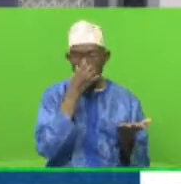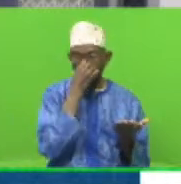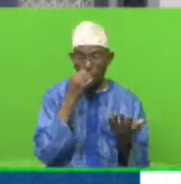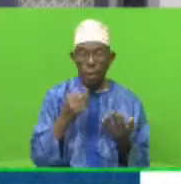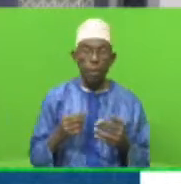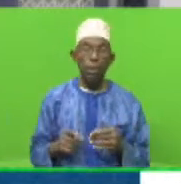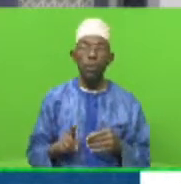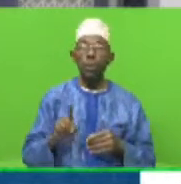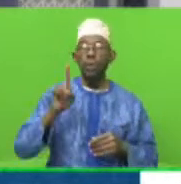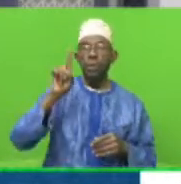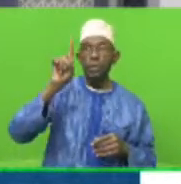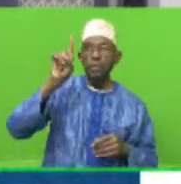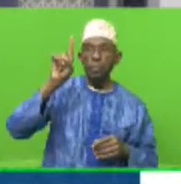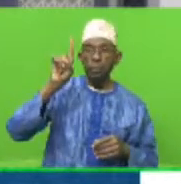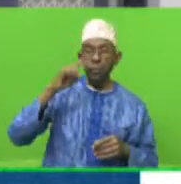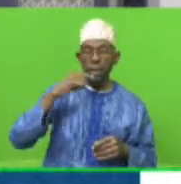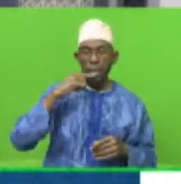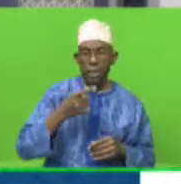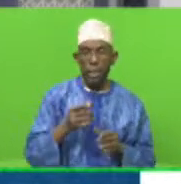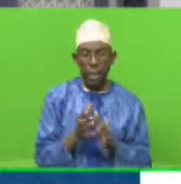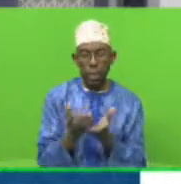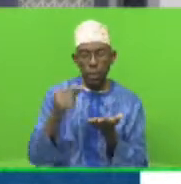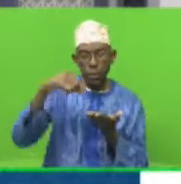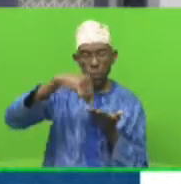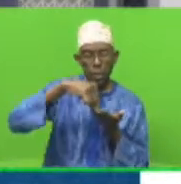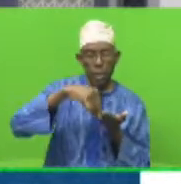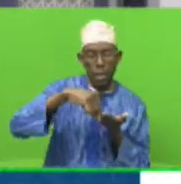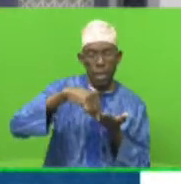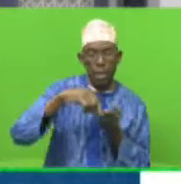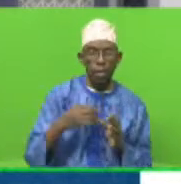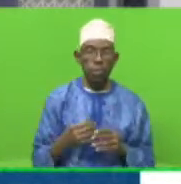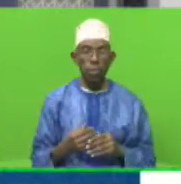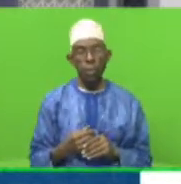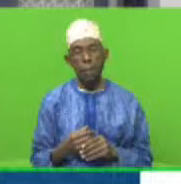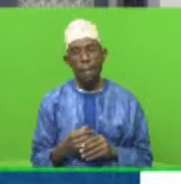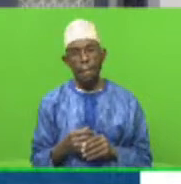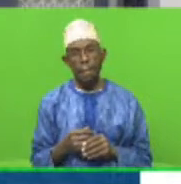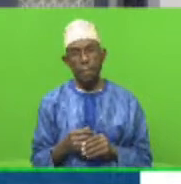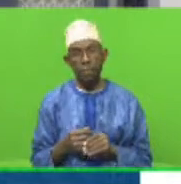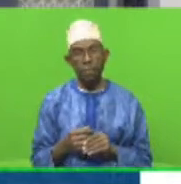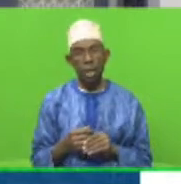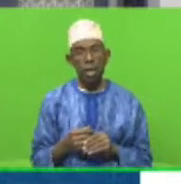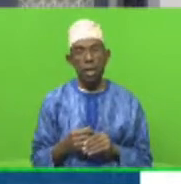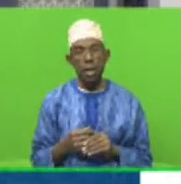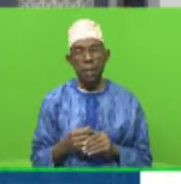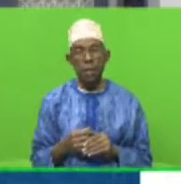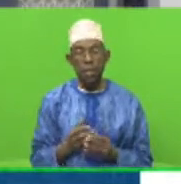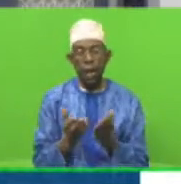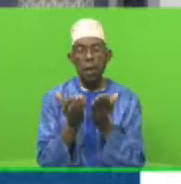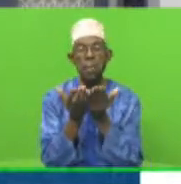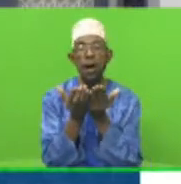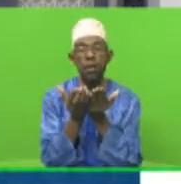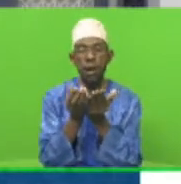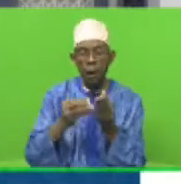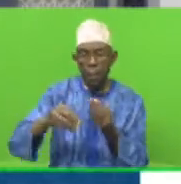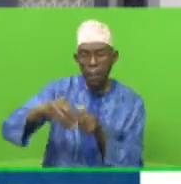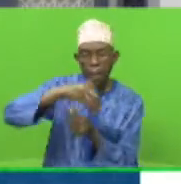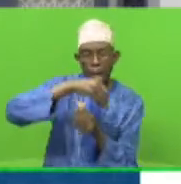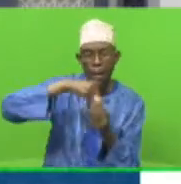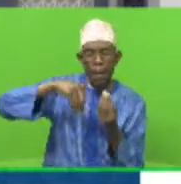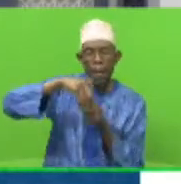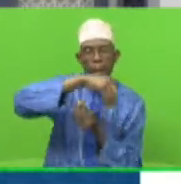find that Allah subhanahu wa ta'ala says in the Quran, وَمَا كَانَ their prayers around the Kaaba, what was